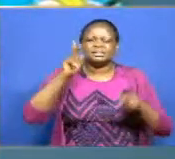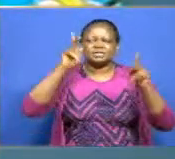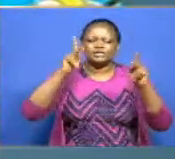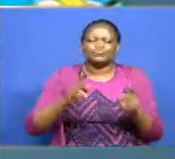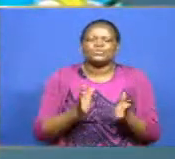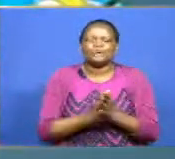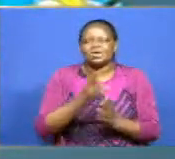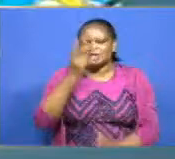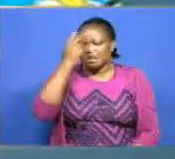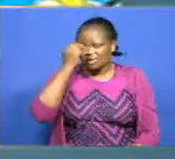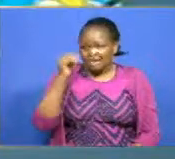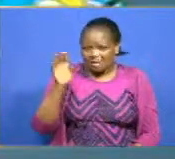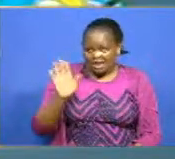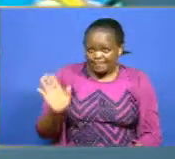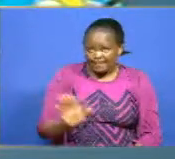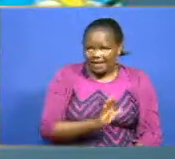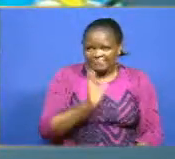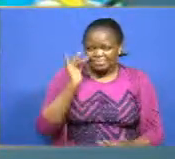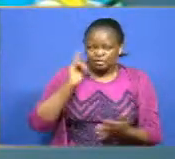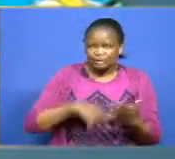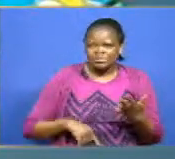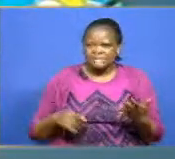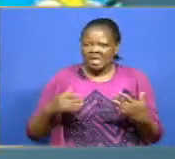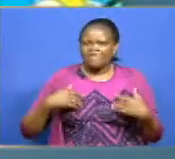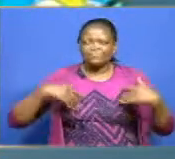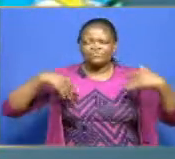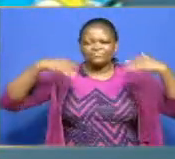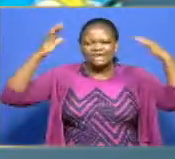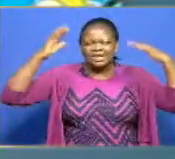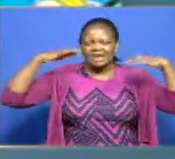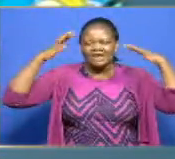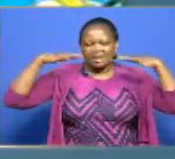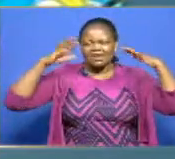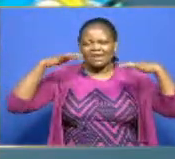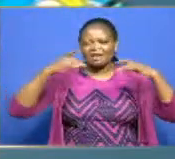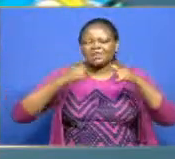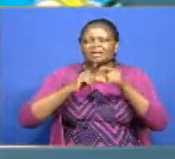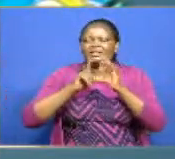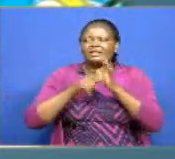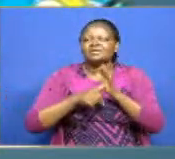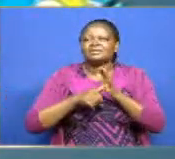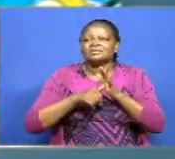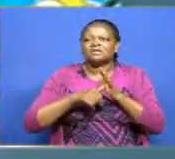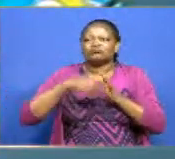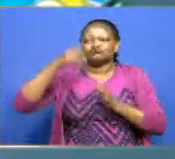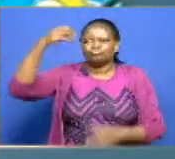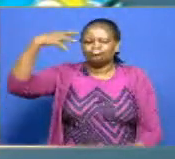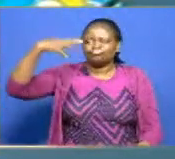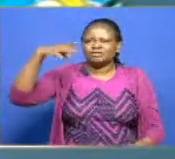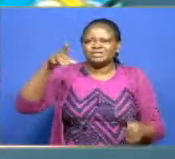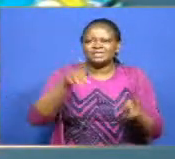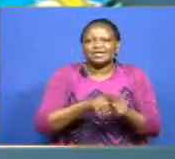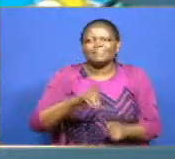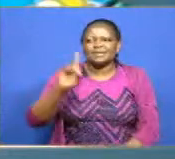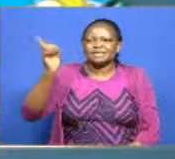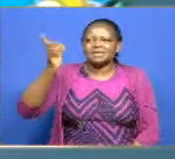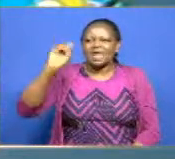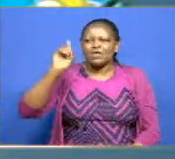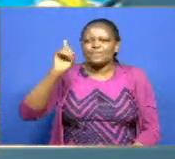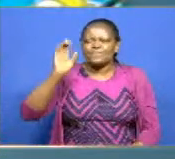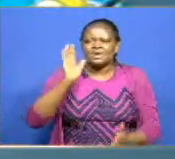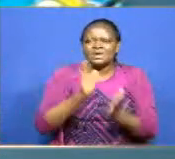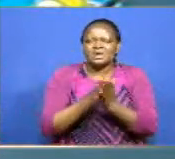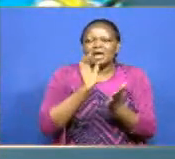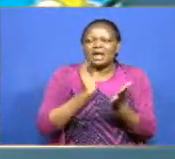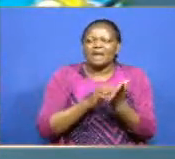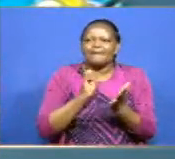Narok na viunga vyake kunatarajiwa kuna mvua itakayopisha vipindi vya jua. Hali sawia inatarajiwa katika maeneo ya Nairobi na maeneo ya